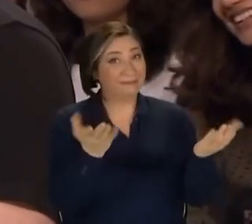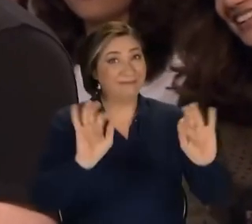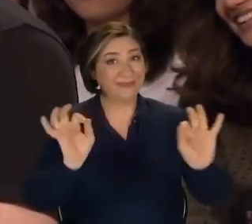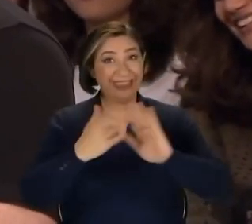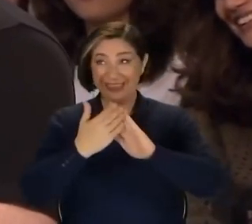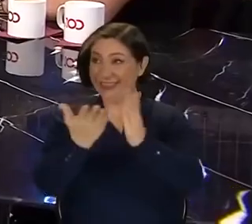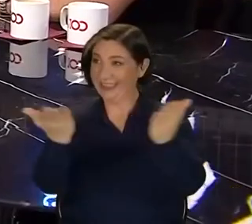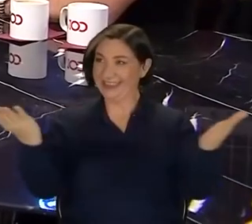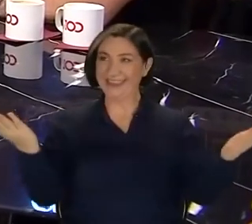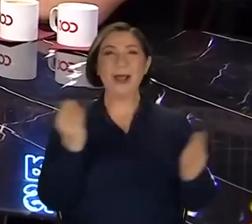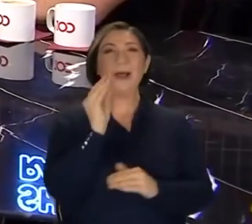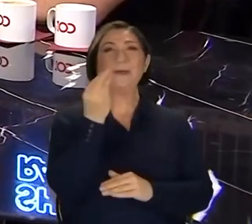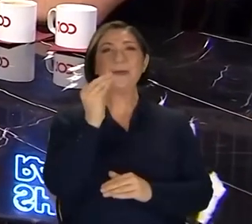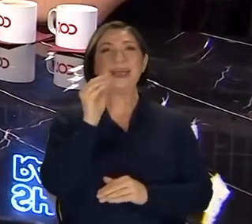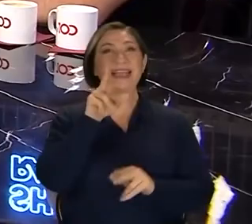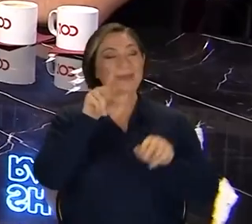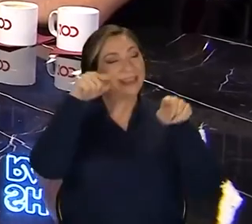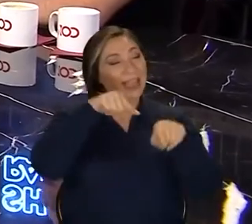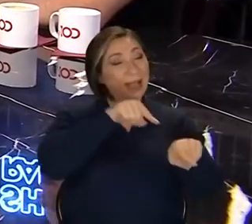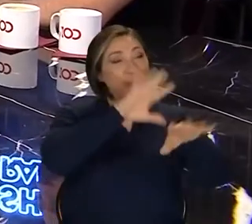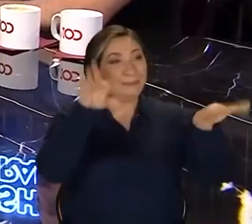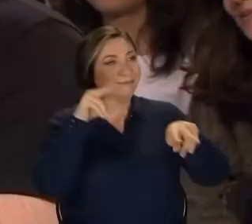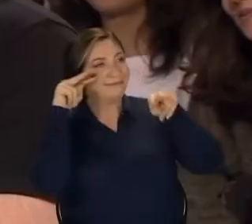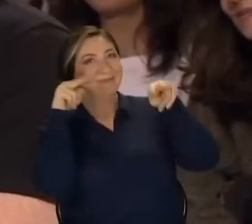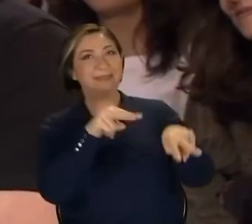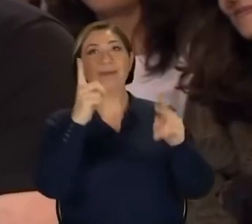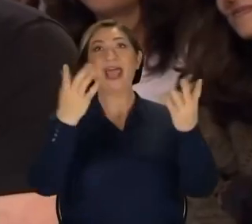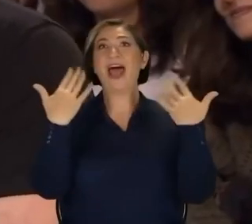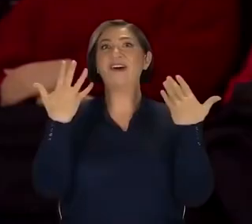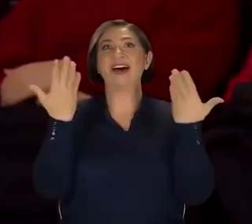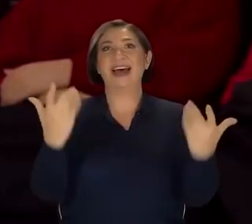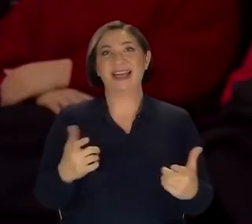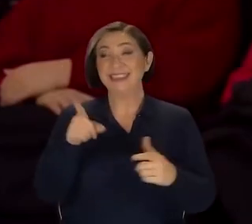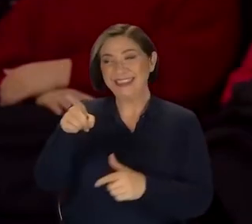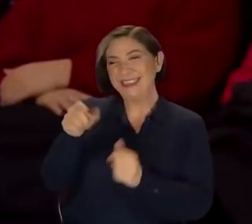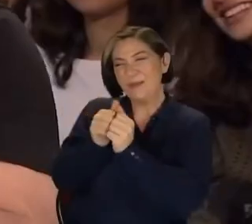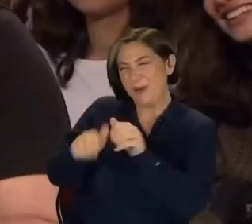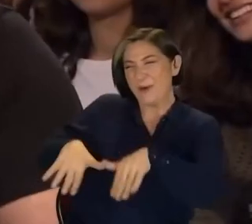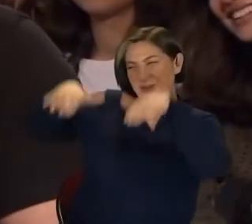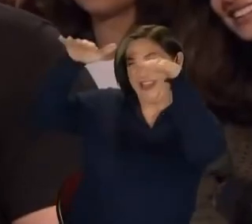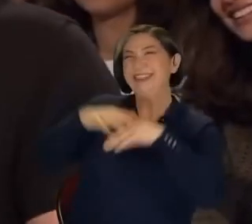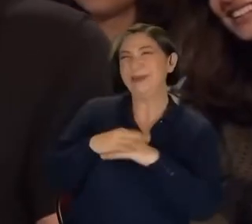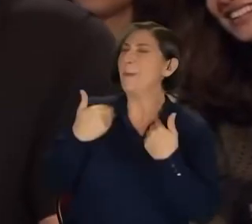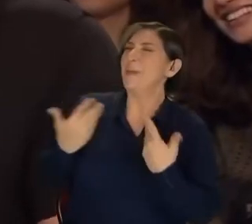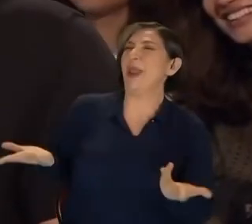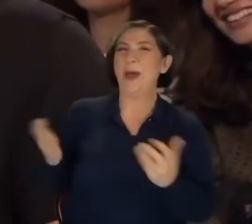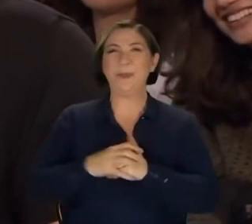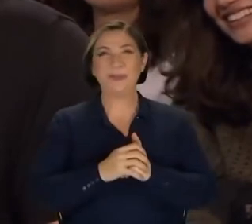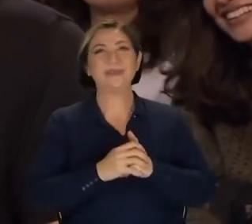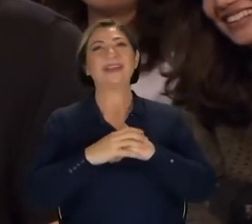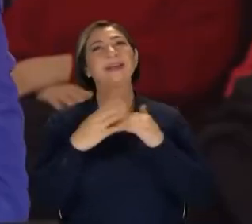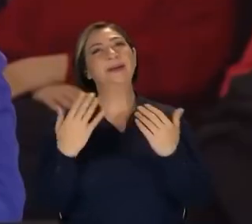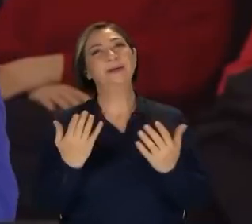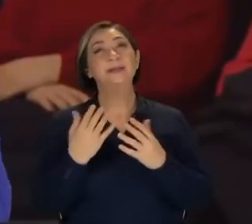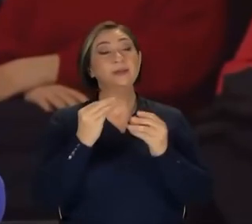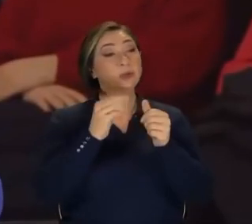arkadaşlar? Yani bebekliğinden beri takip eden insanların olduğu bir atmosfer. Evet, sizinle büyüdük. Tam evet, ona geldik işte. Çok peki, teşekkür